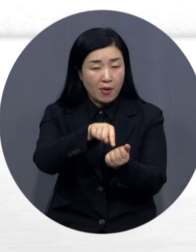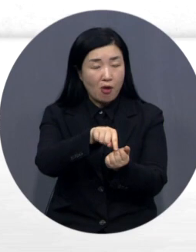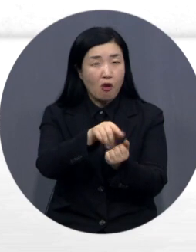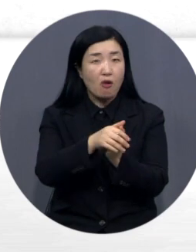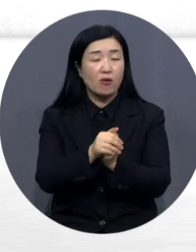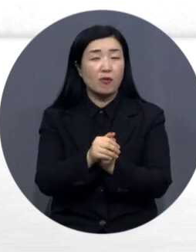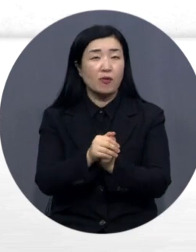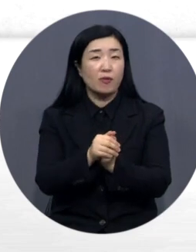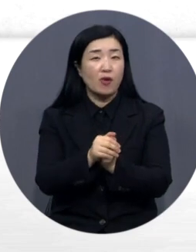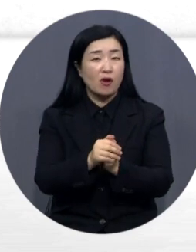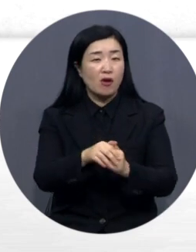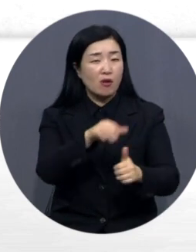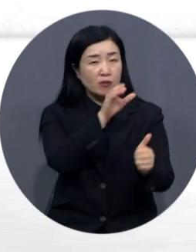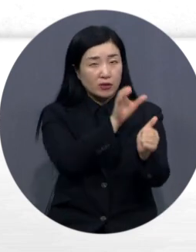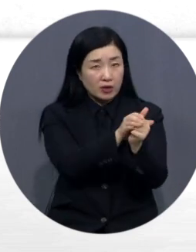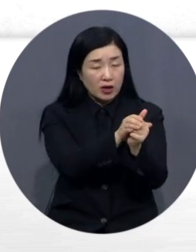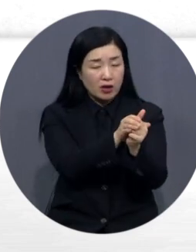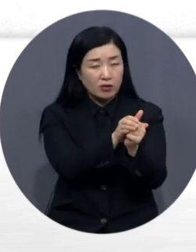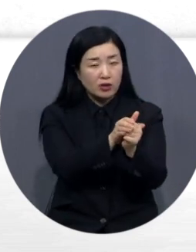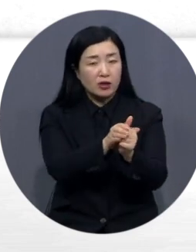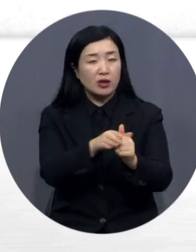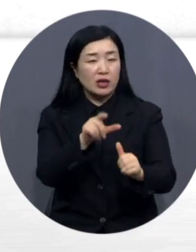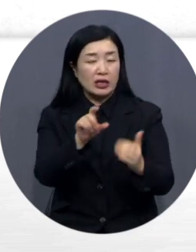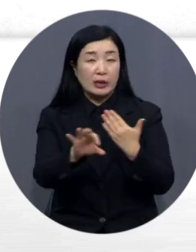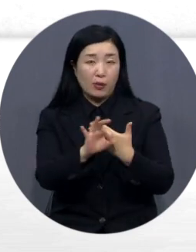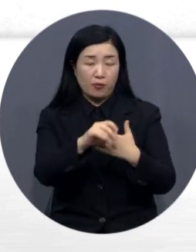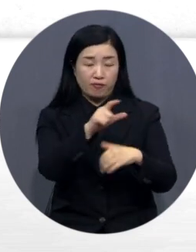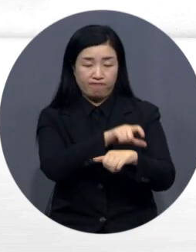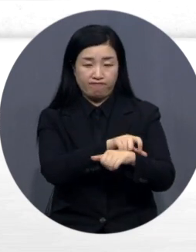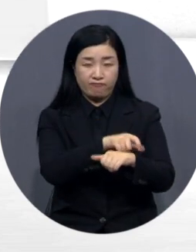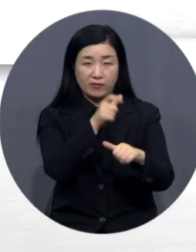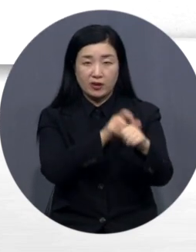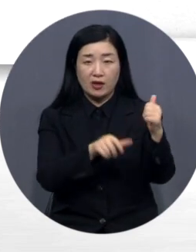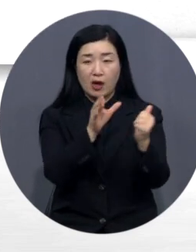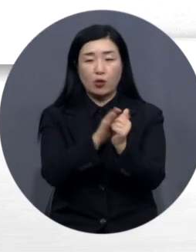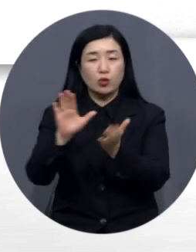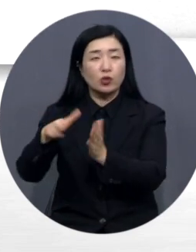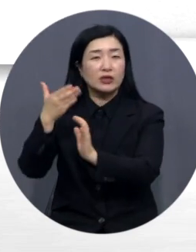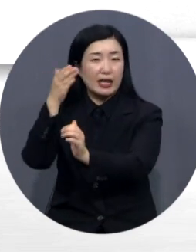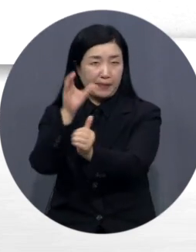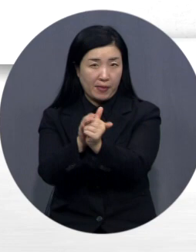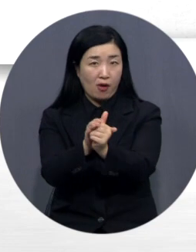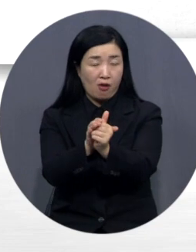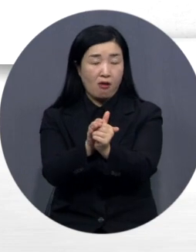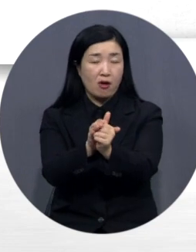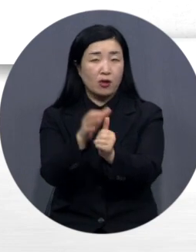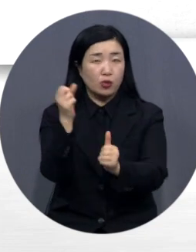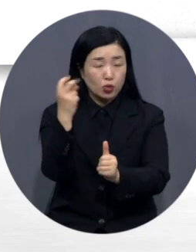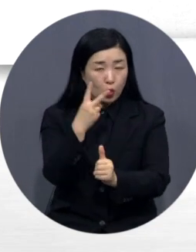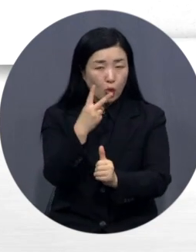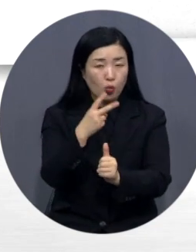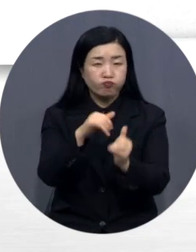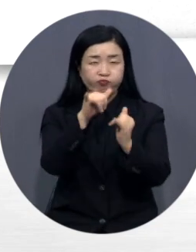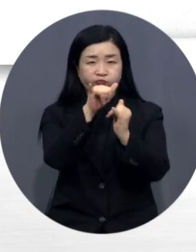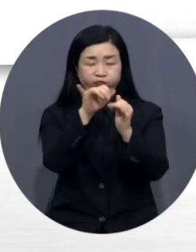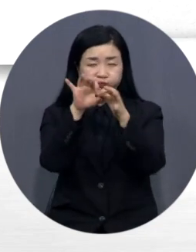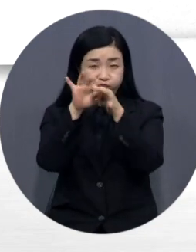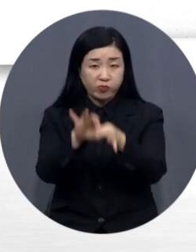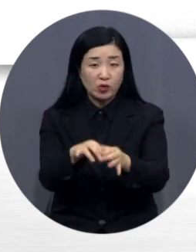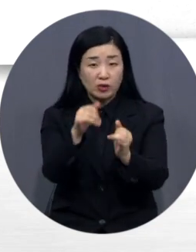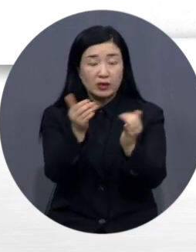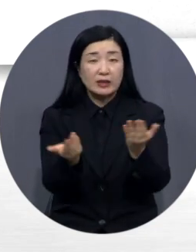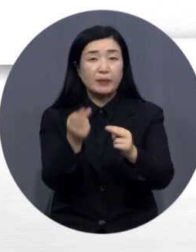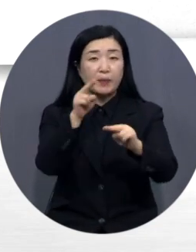이사장은 임원 추천위원회에서 추천한 사람 중에서 도지사가 임명하며 연임 여부는